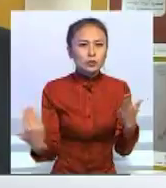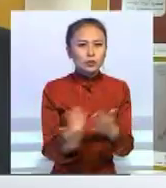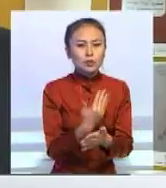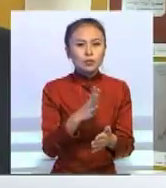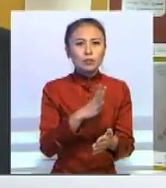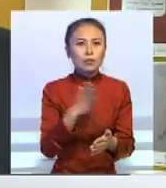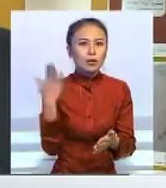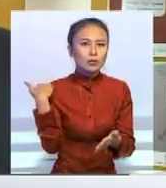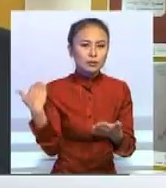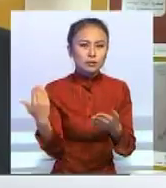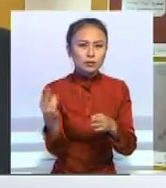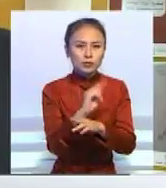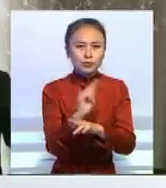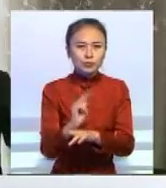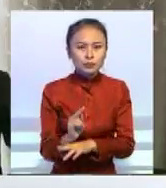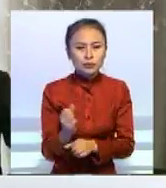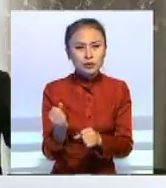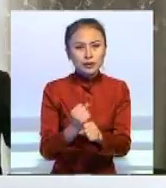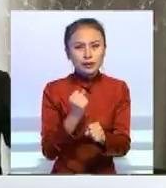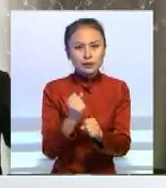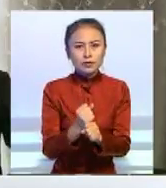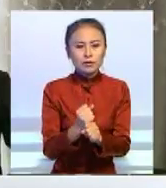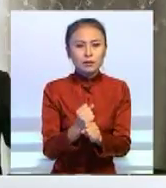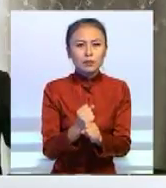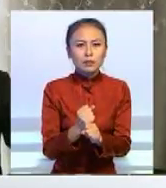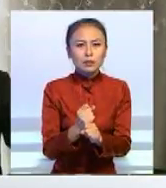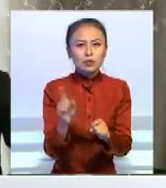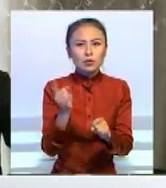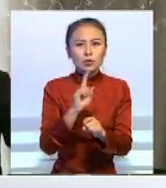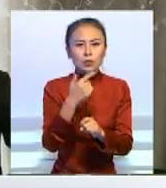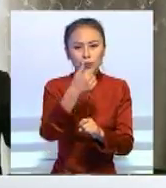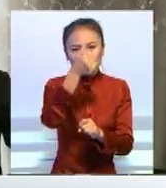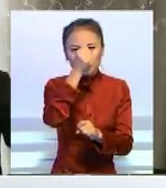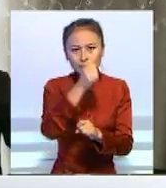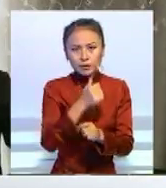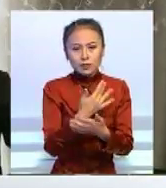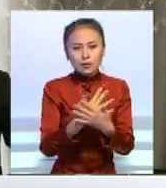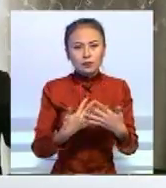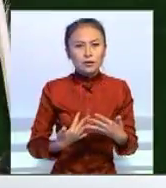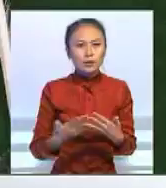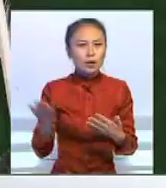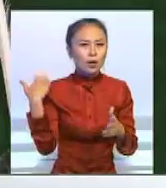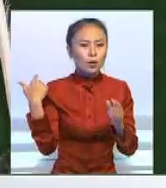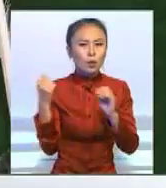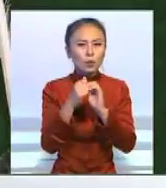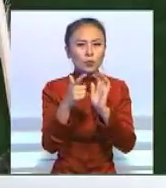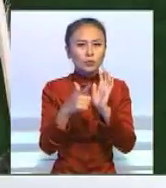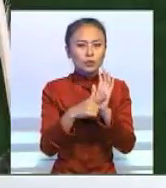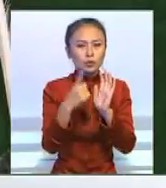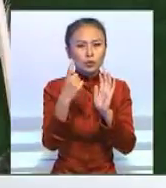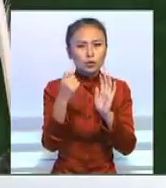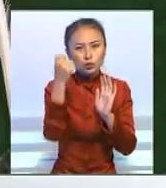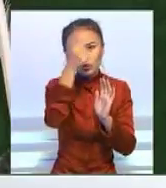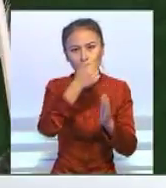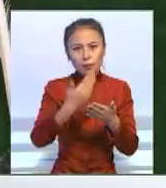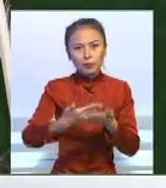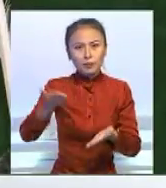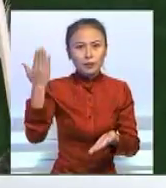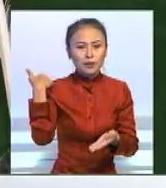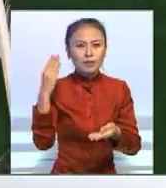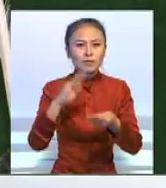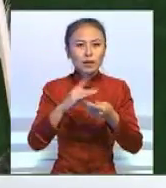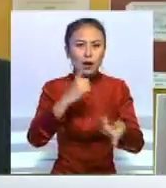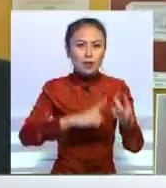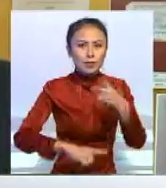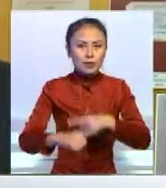белгілі қайраткерлерімізден қайтадан жасап шықты. Мұндағы артықшылық бұл мүсіндер жаңағы сол 17-ші жылғы осыдан 100 жыл бұрынғы бейнесі қалпында